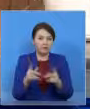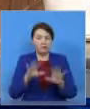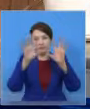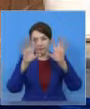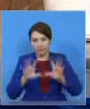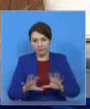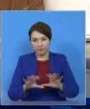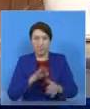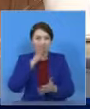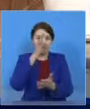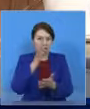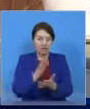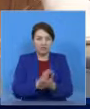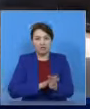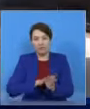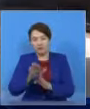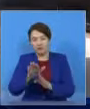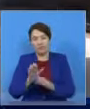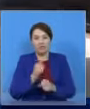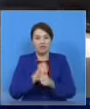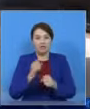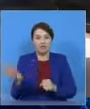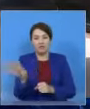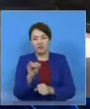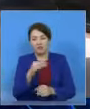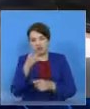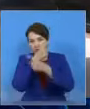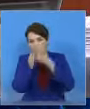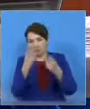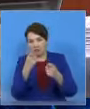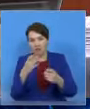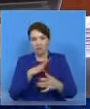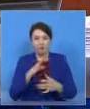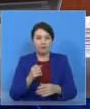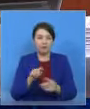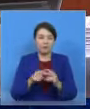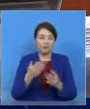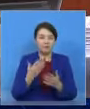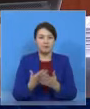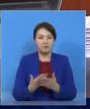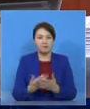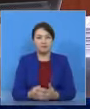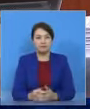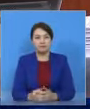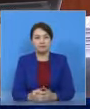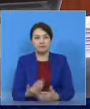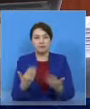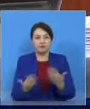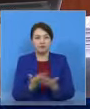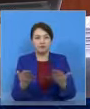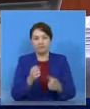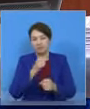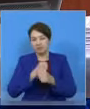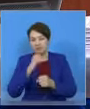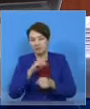законах ответственность за неисполнение требований всех информационных регуляторных инструментов. Но если вы такие